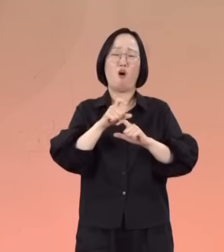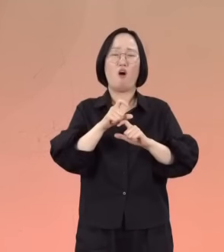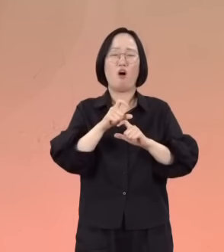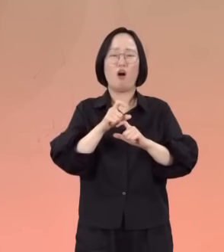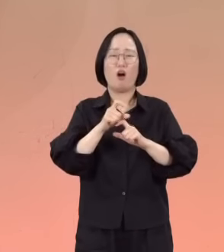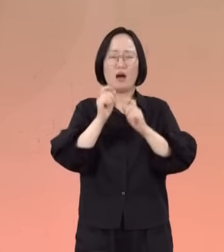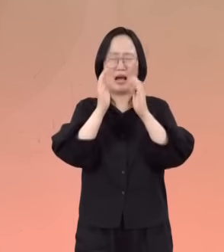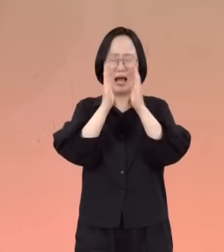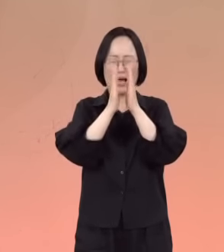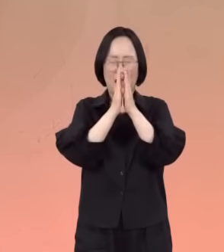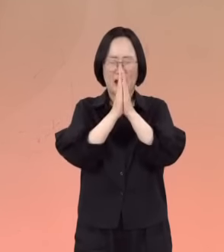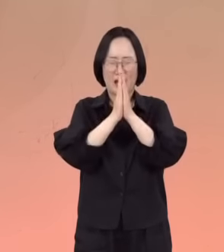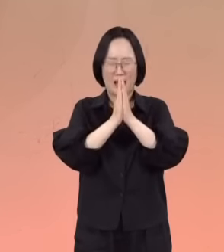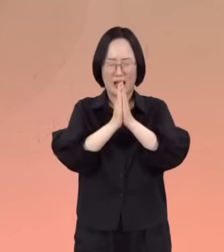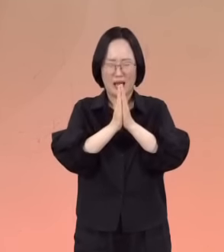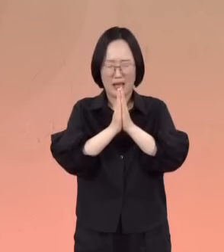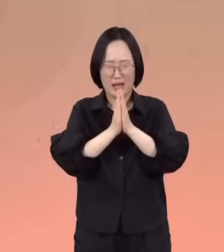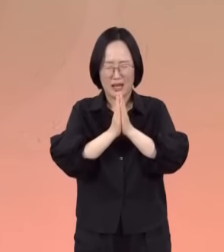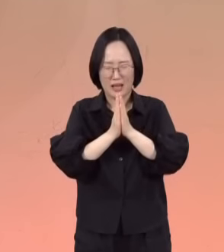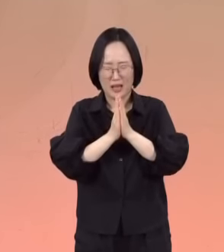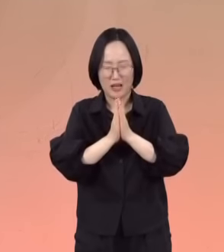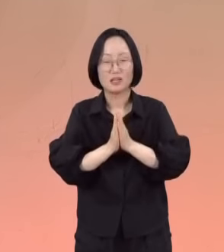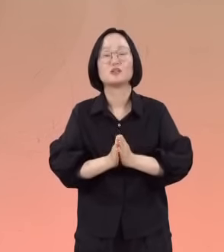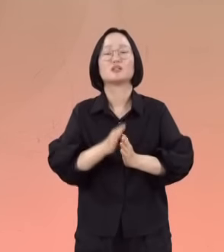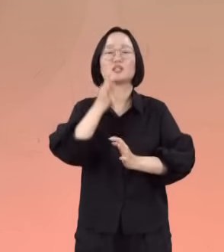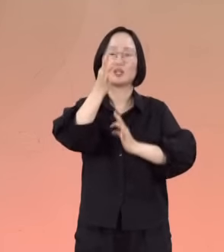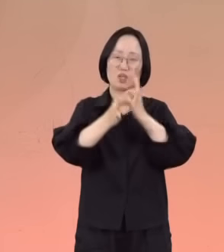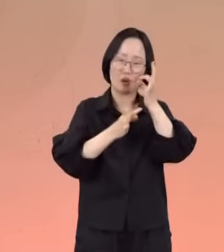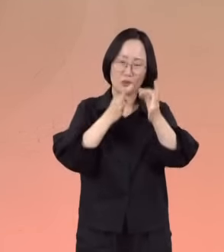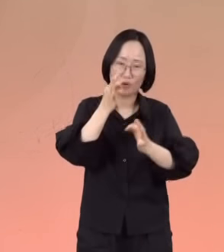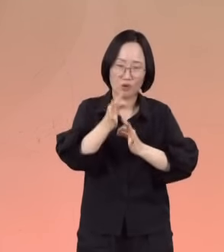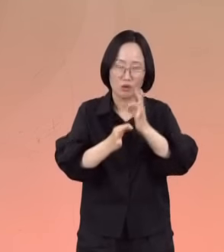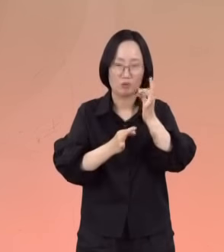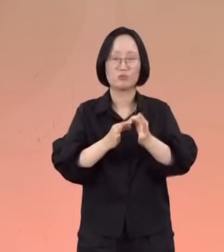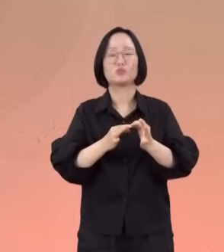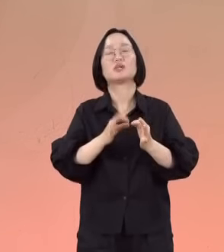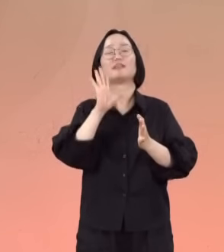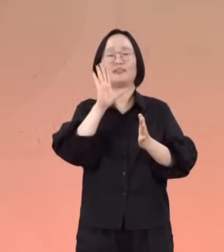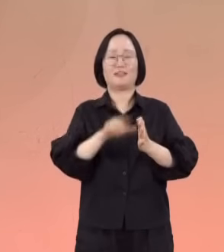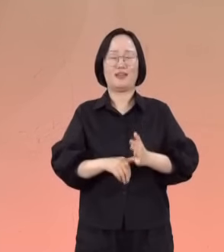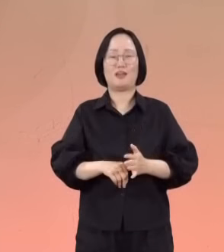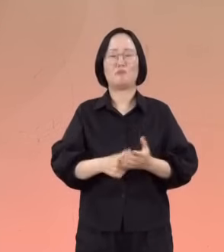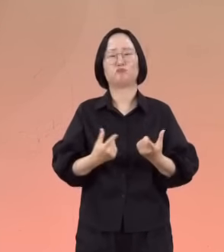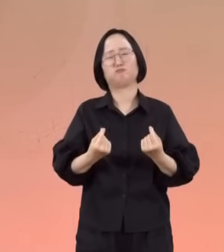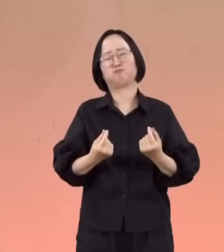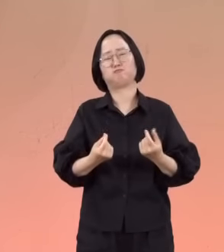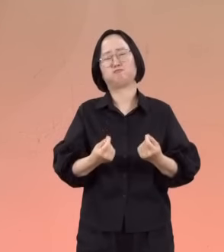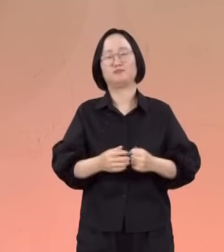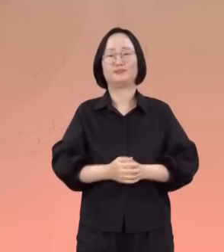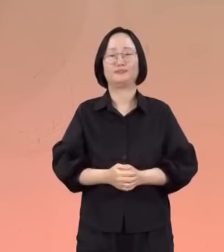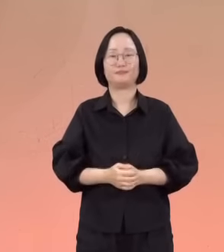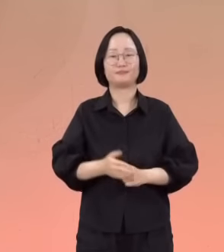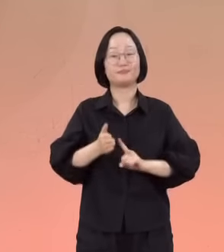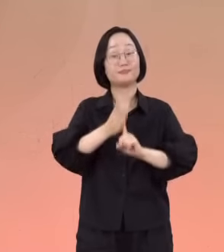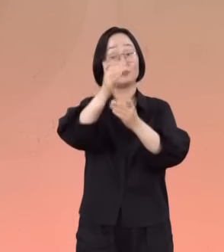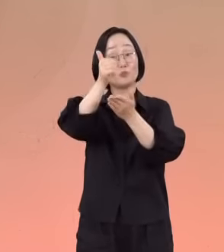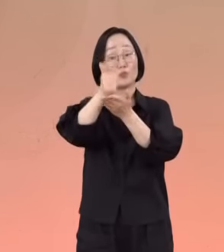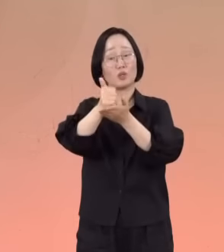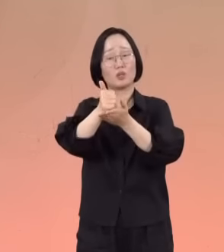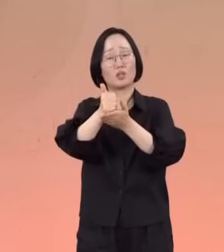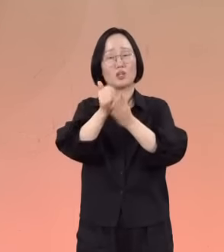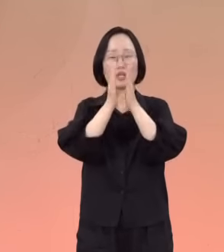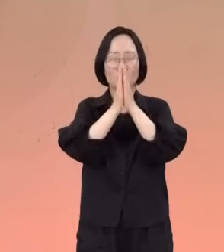간절히 간절히 염불할 때입니다 부처님께 기도할